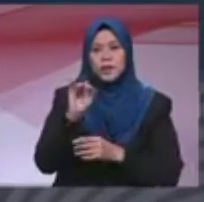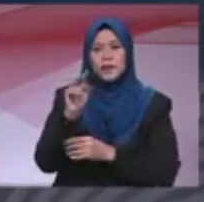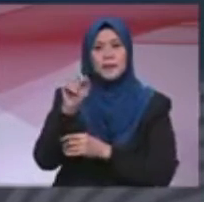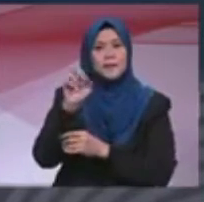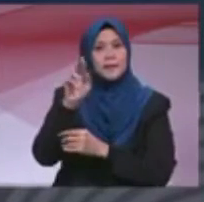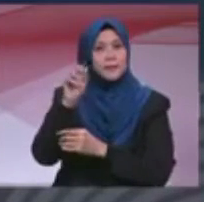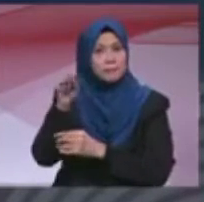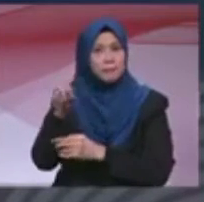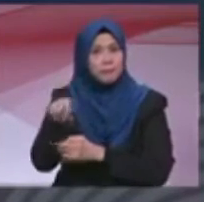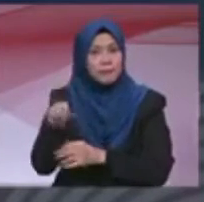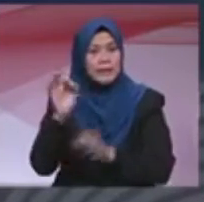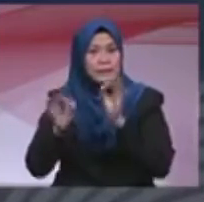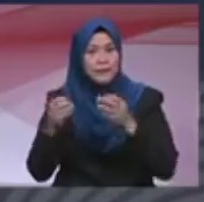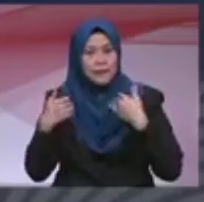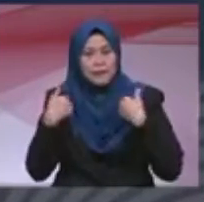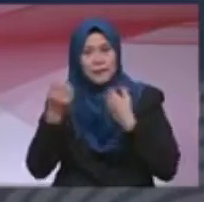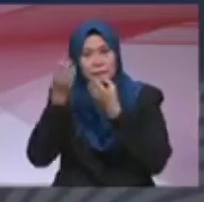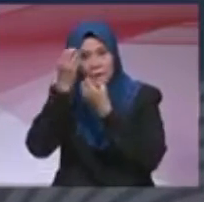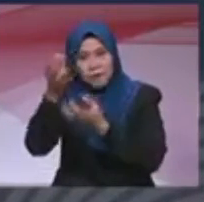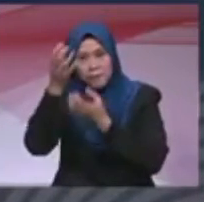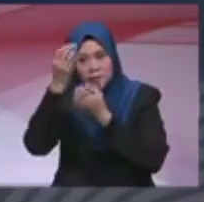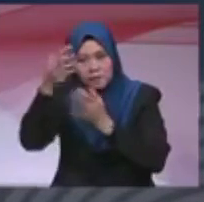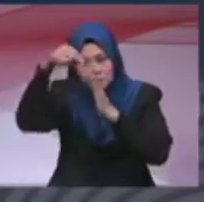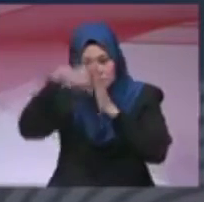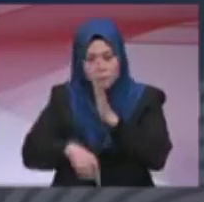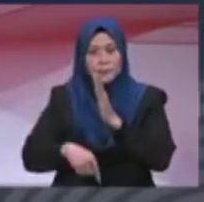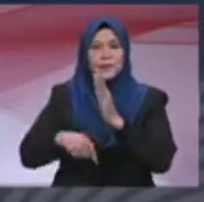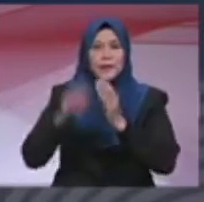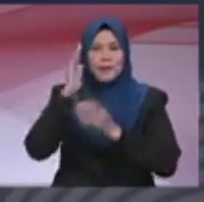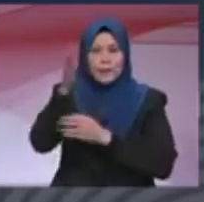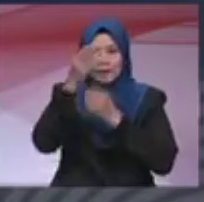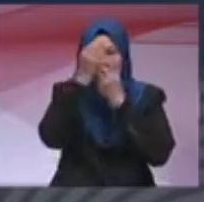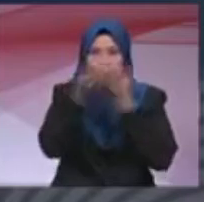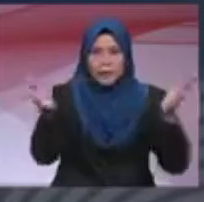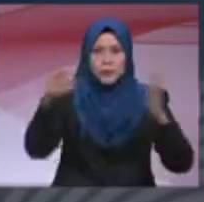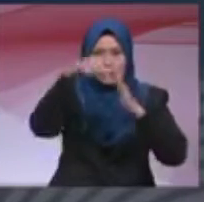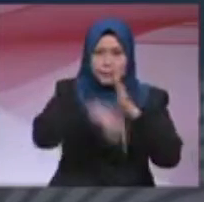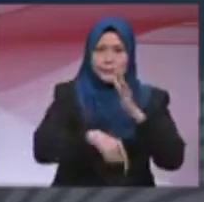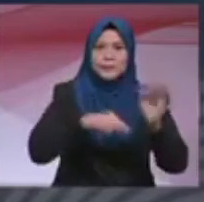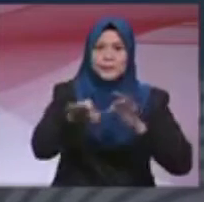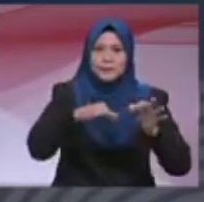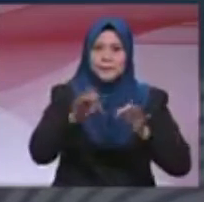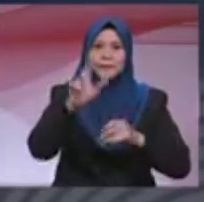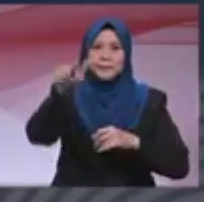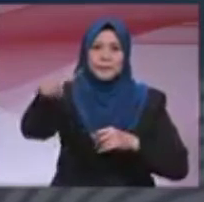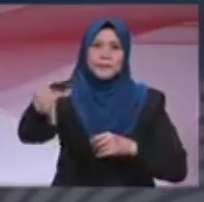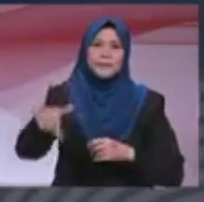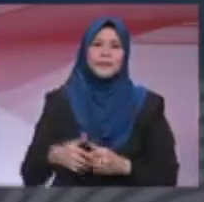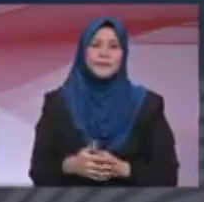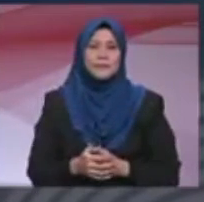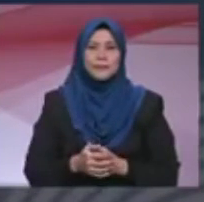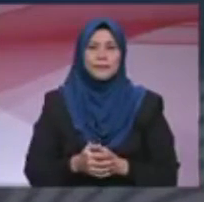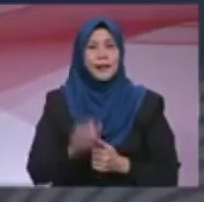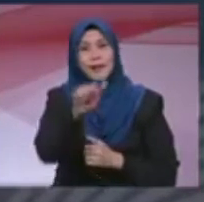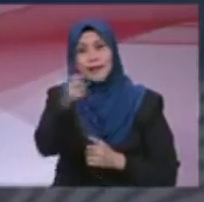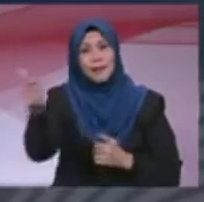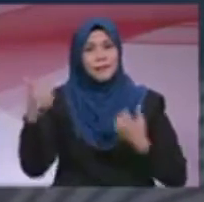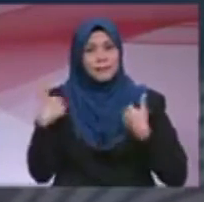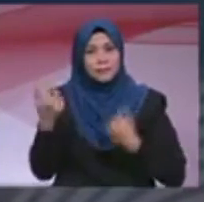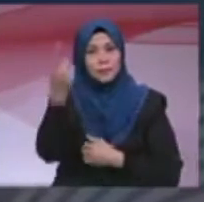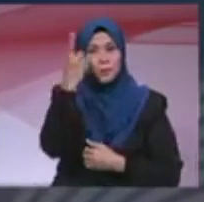akan, sekiranya ada maklumat yang lanjut berkaitan dengan hal tersebut, kita akan jelaskan. Ada lagi? Silakan.